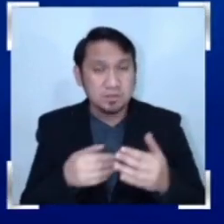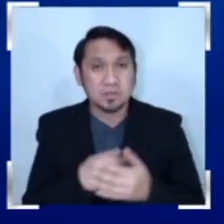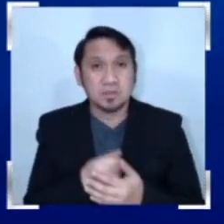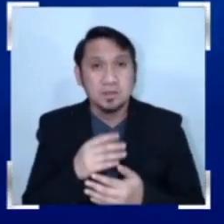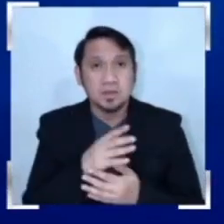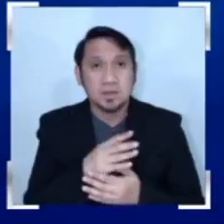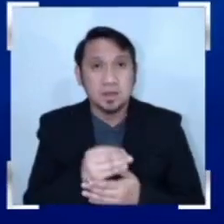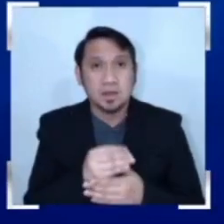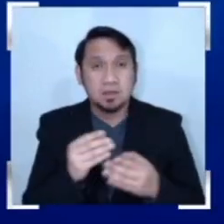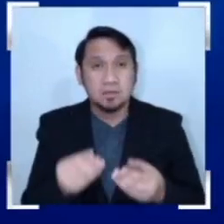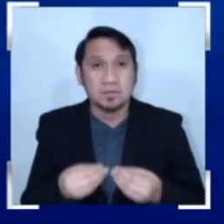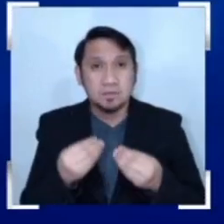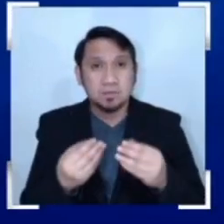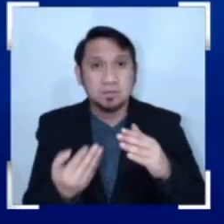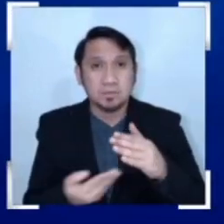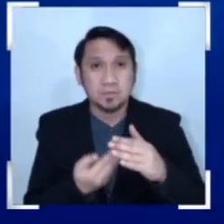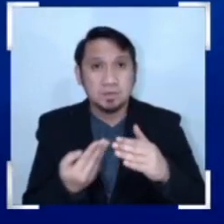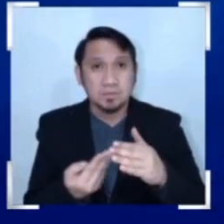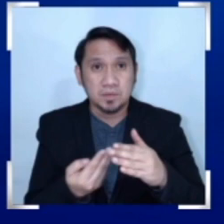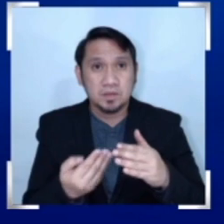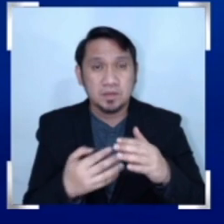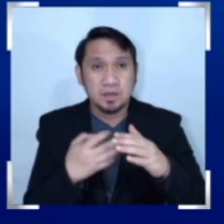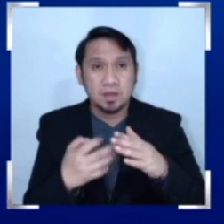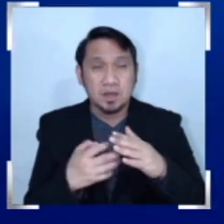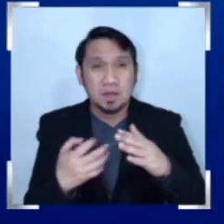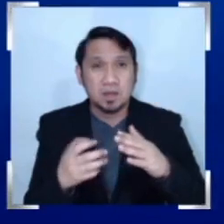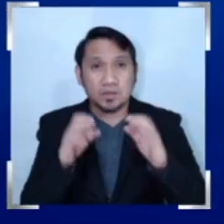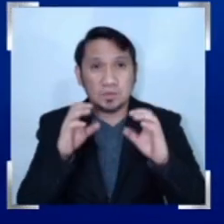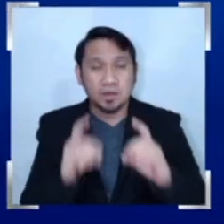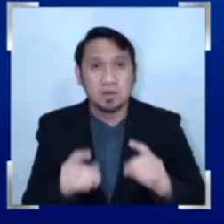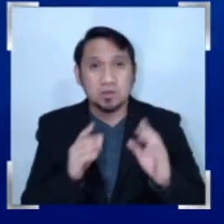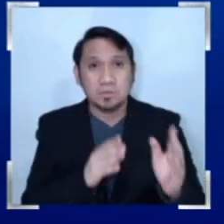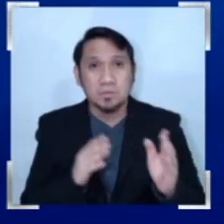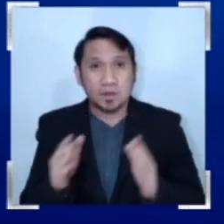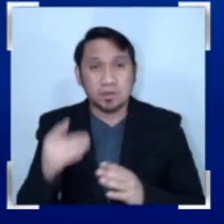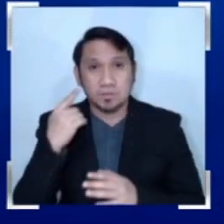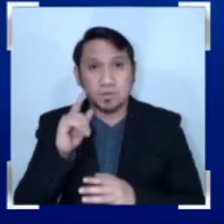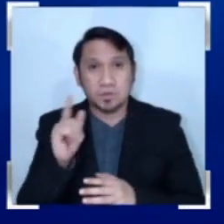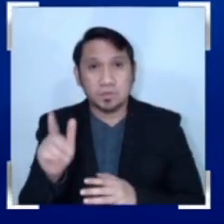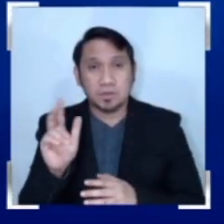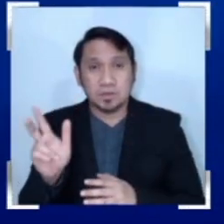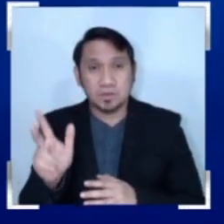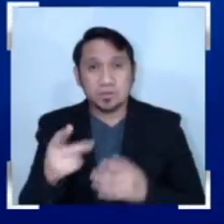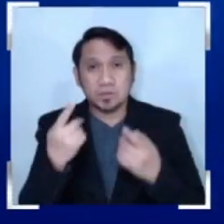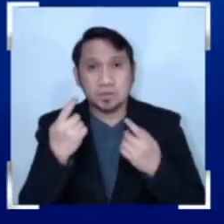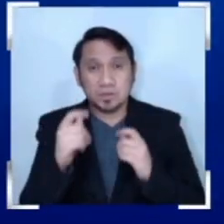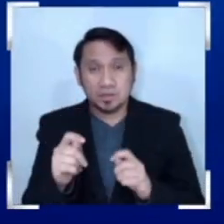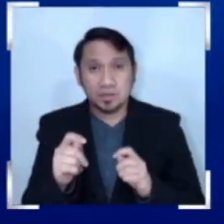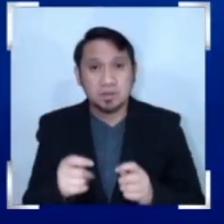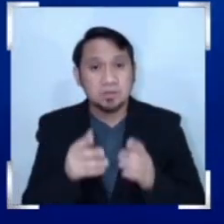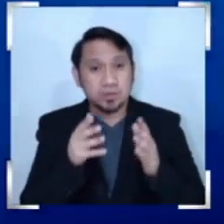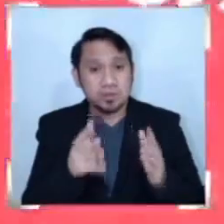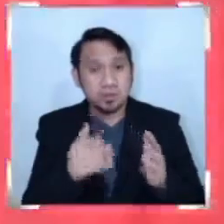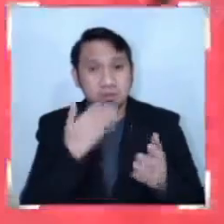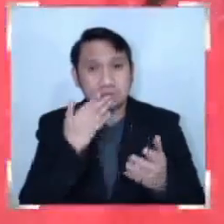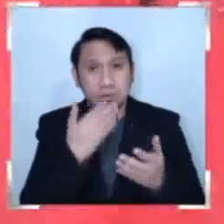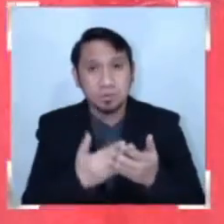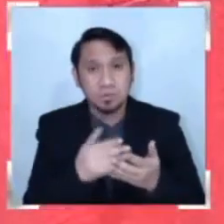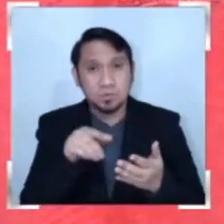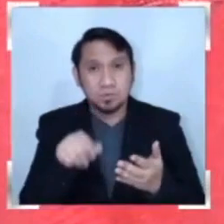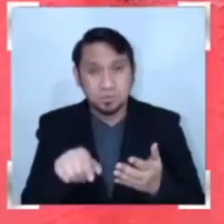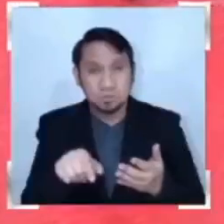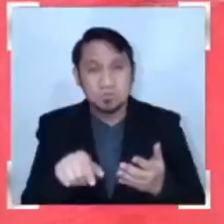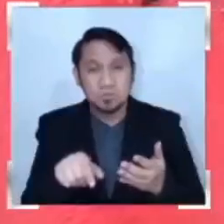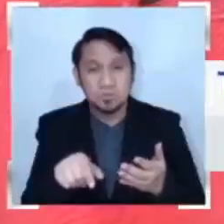over ang Basic Education Plan 2030. Tiwala rin daw si Briones na maiiwan sa mabuting kamay ang kagawaran. Ayon